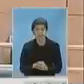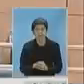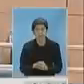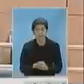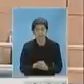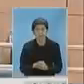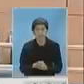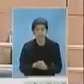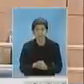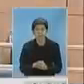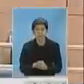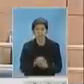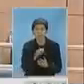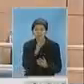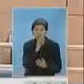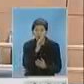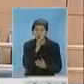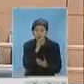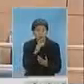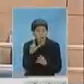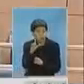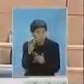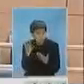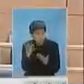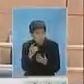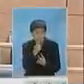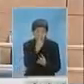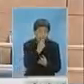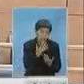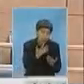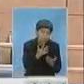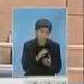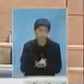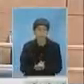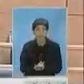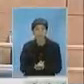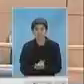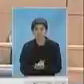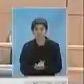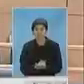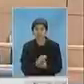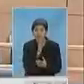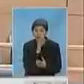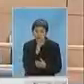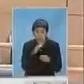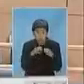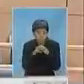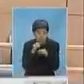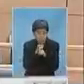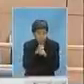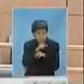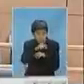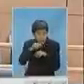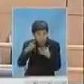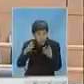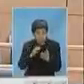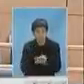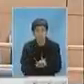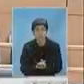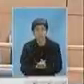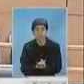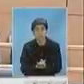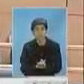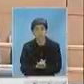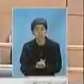นี้ถ้าไม่มีเหลืองไม่มีแดงครับถ้าไม่มีกระบวนการนอกระบบเวลา